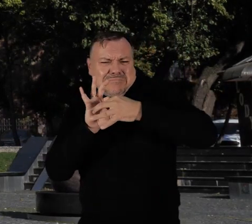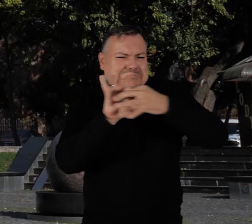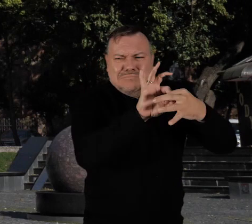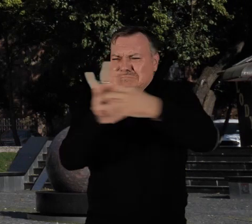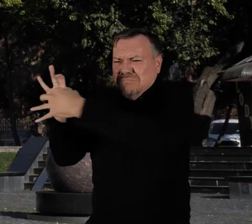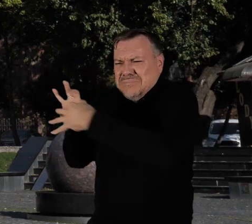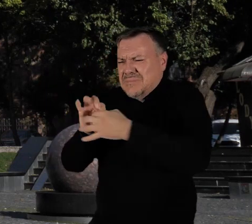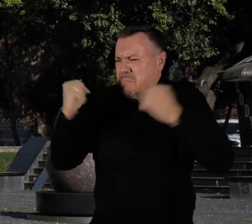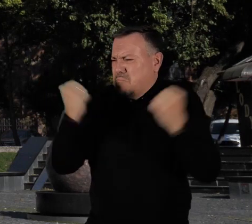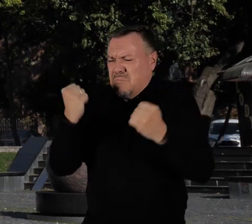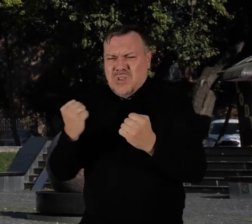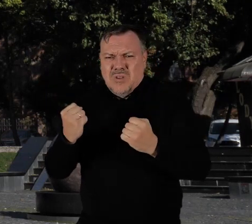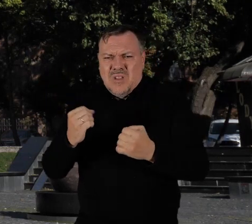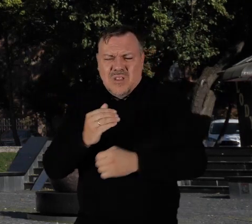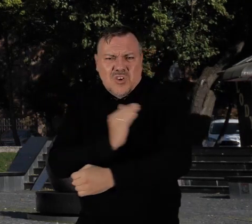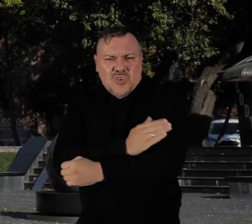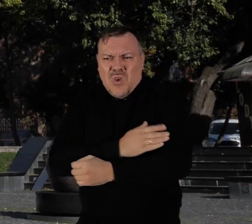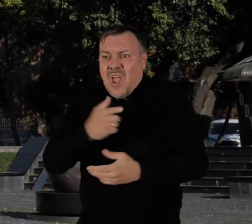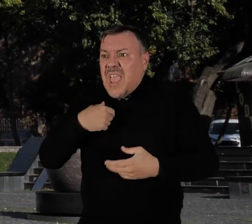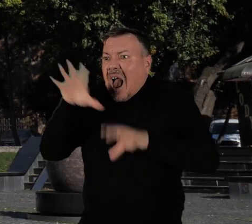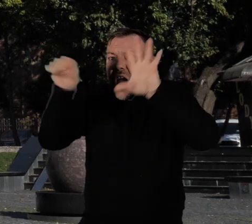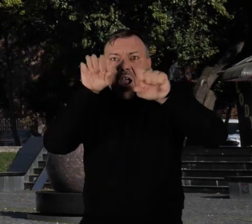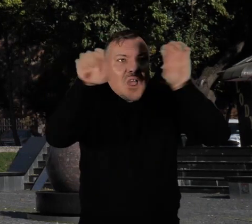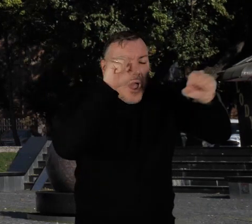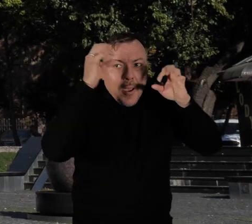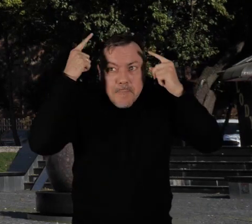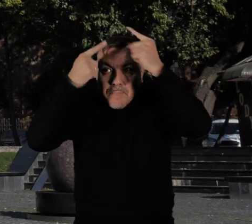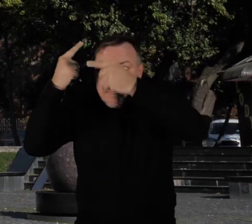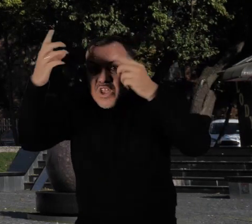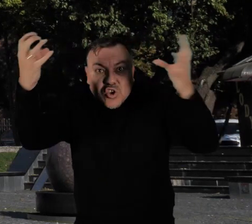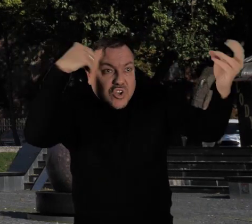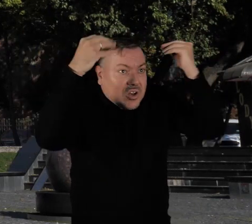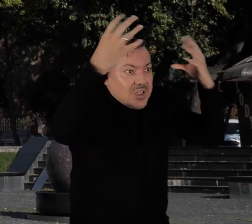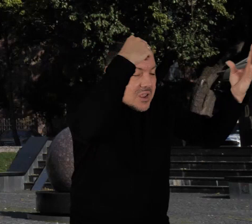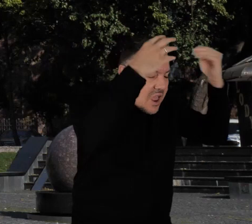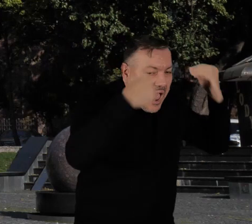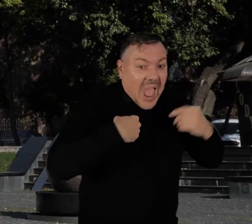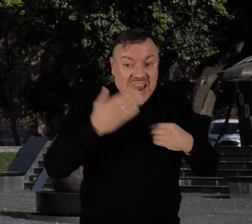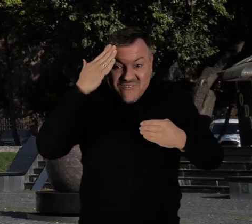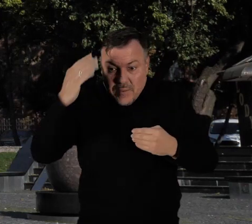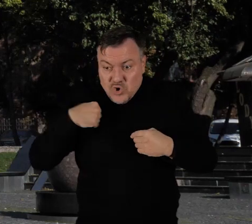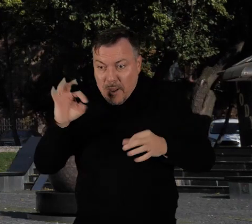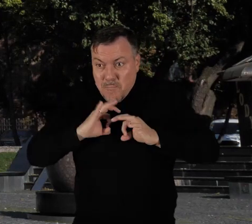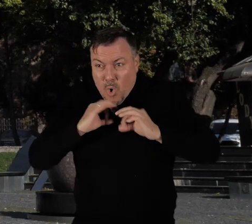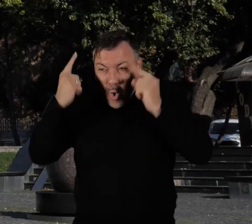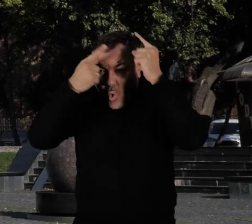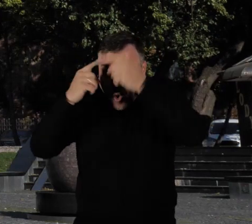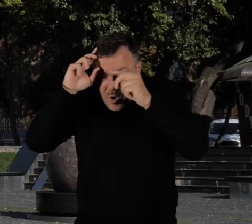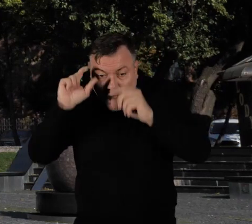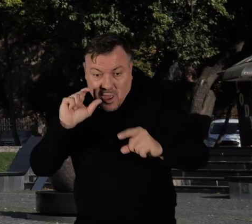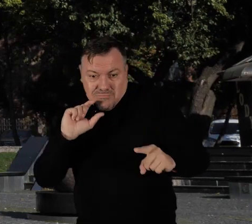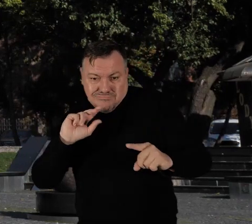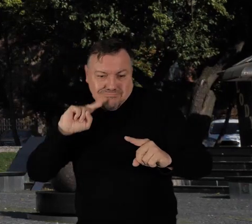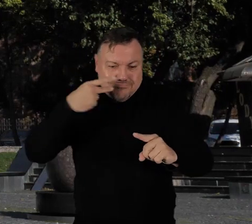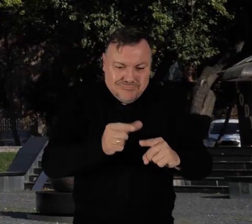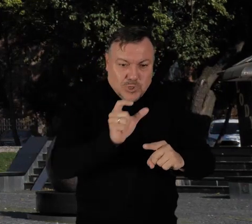węzłem z innymi. Czerpię z ich myśli i mam pełną świadomość tego, że moje myśli umyję słowa po to, by wkrótce